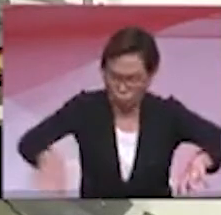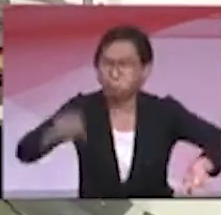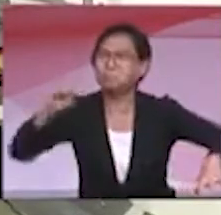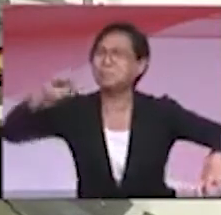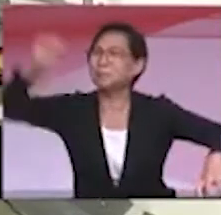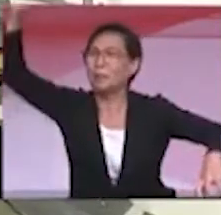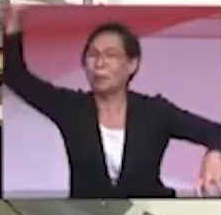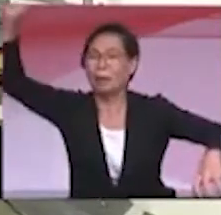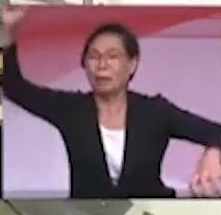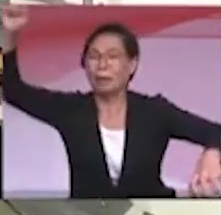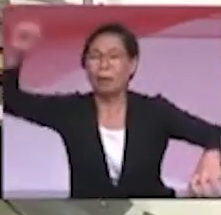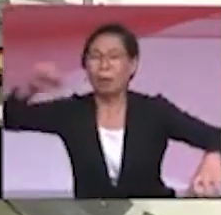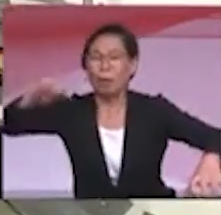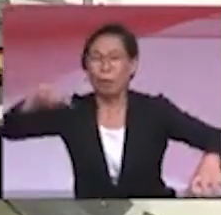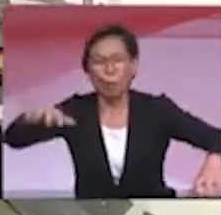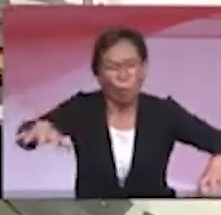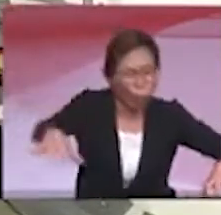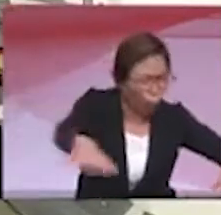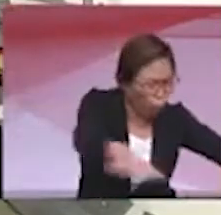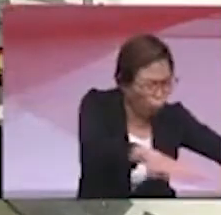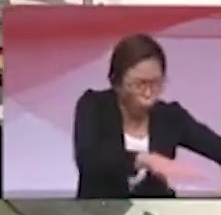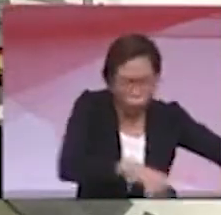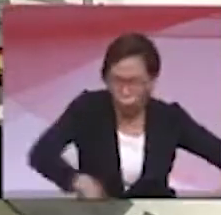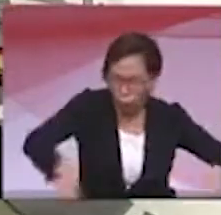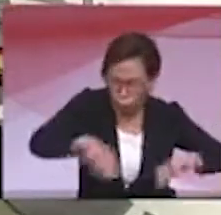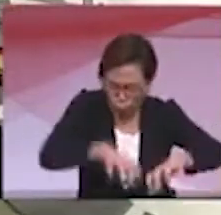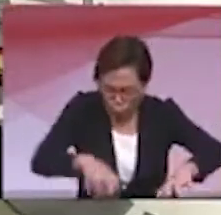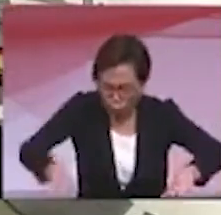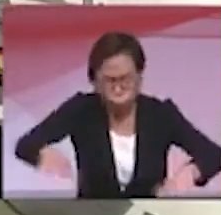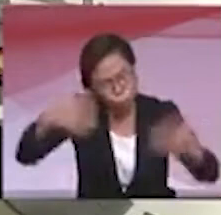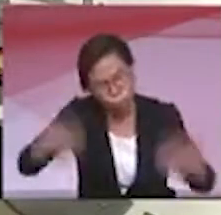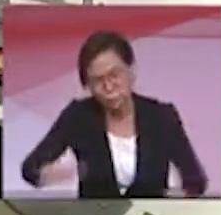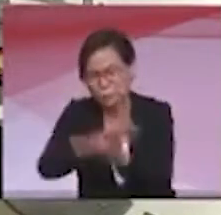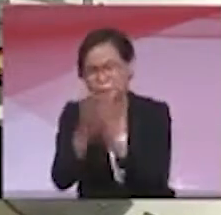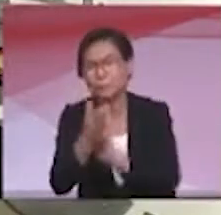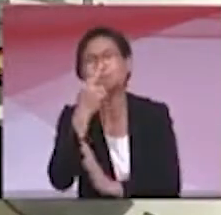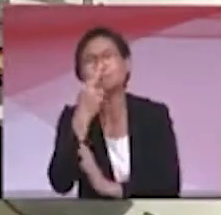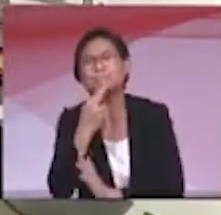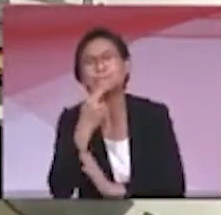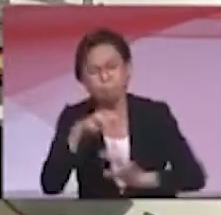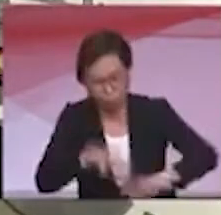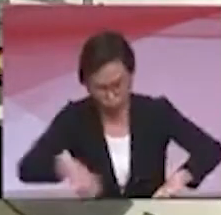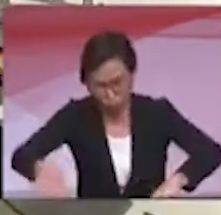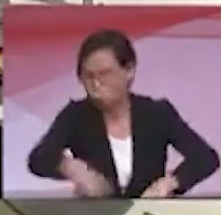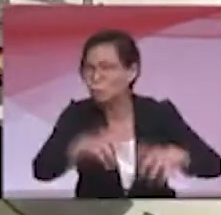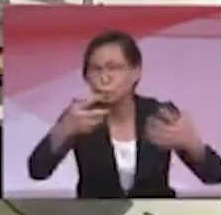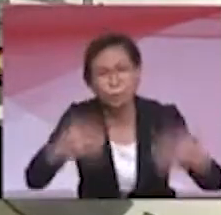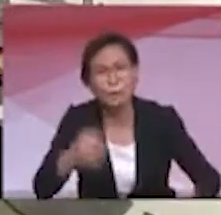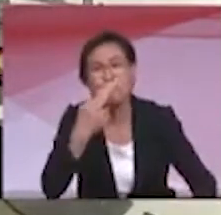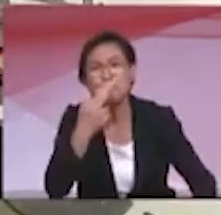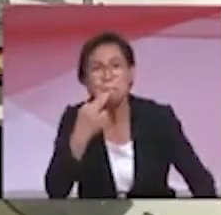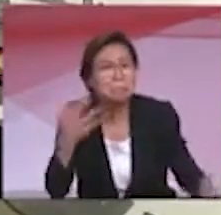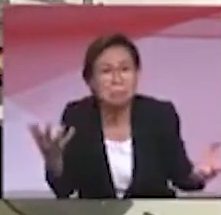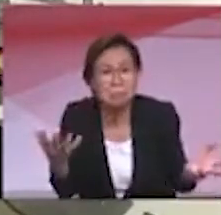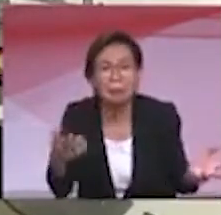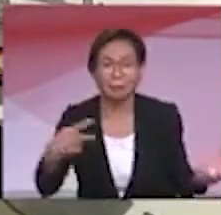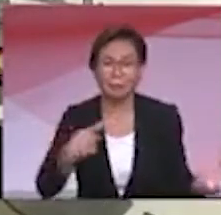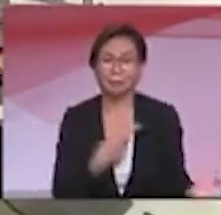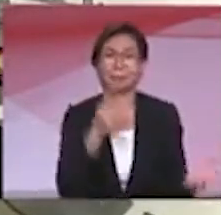Sabah, hampir keseluruhan daerah telah pun menjadi zon merah. Dan kita tidak tahu di